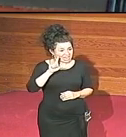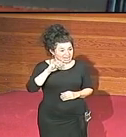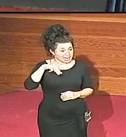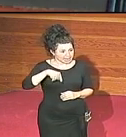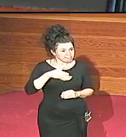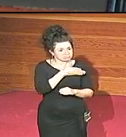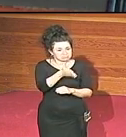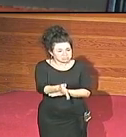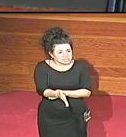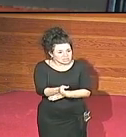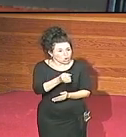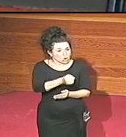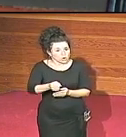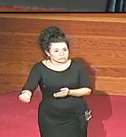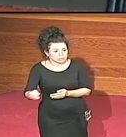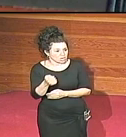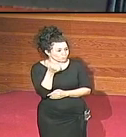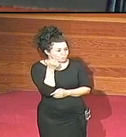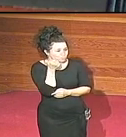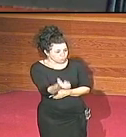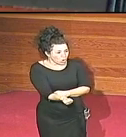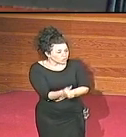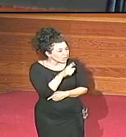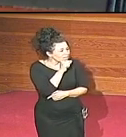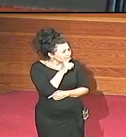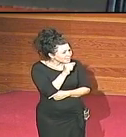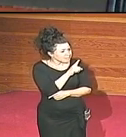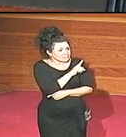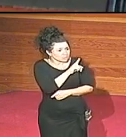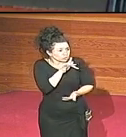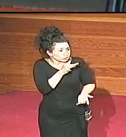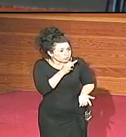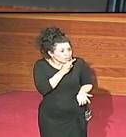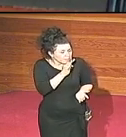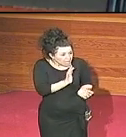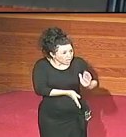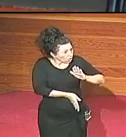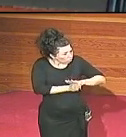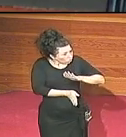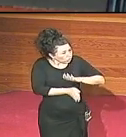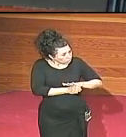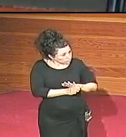EITB-ren kasuan hori ez da gertatu, eta postu hori mantendu dute, behintzat momentu, ez badirudi, eta espero ezagun